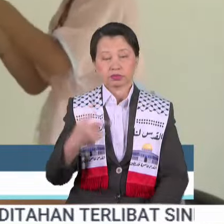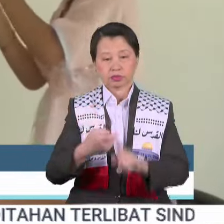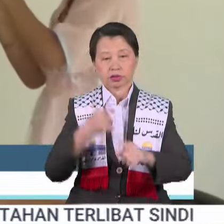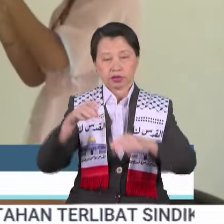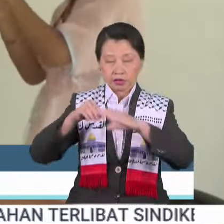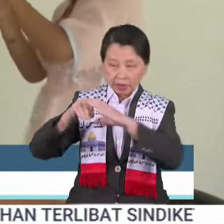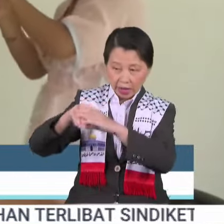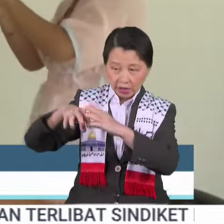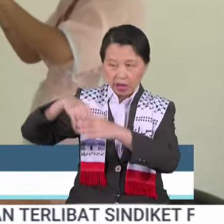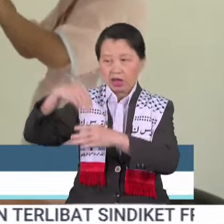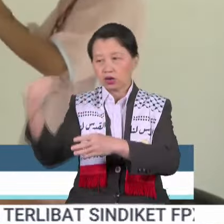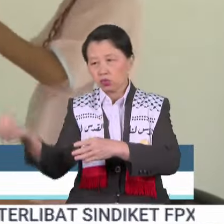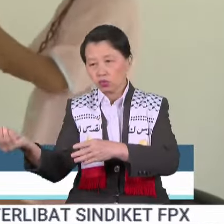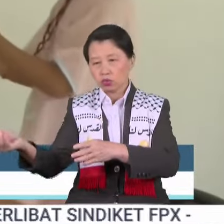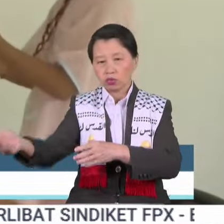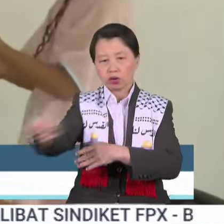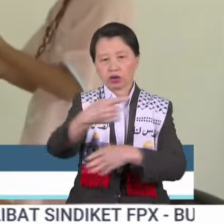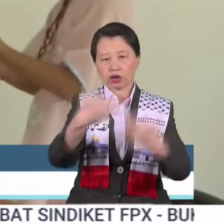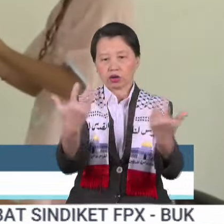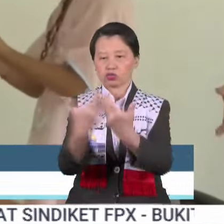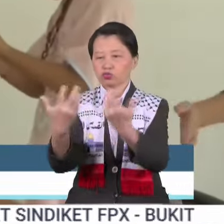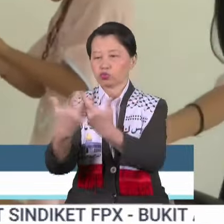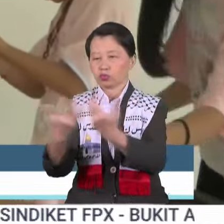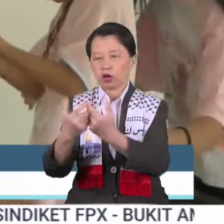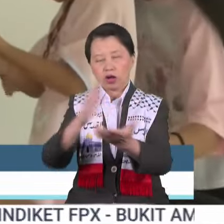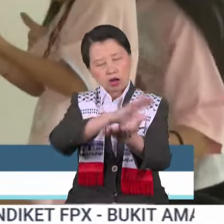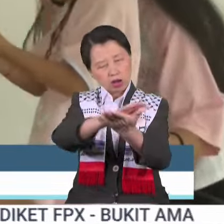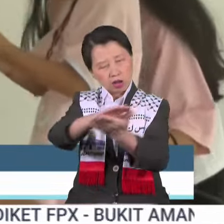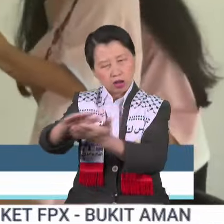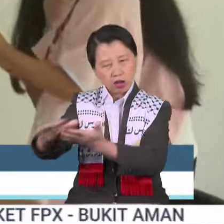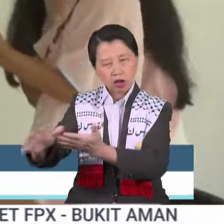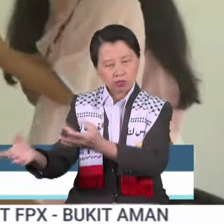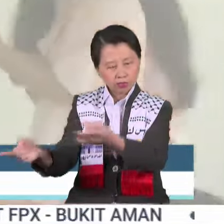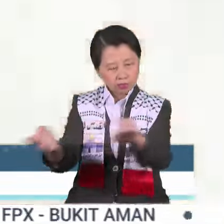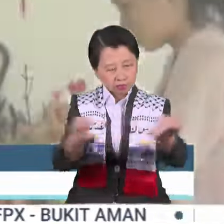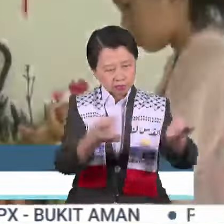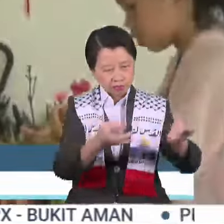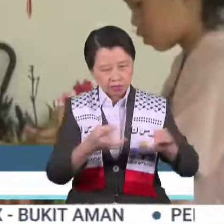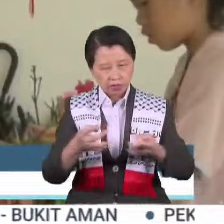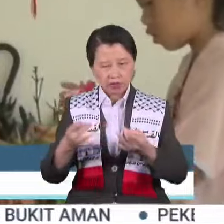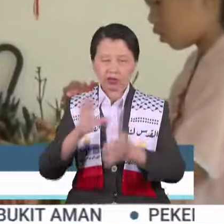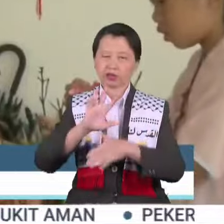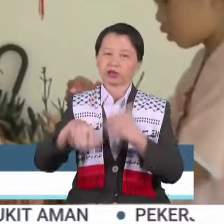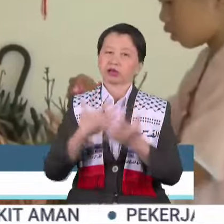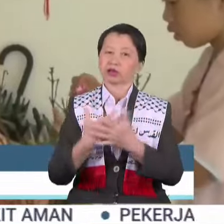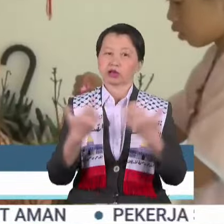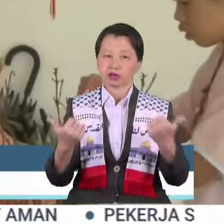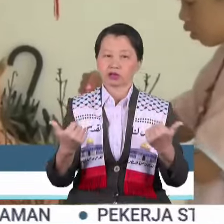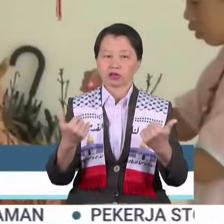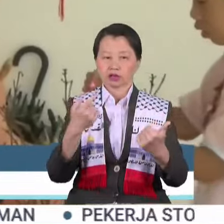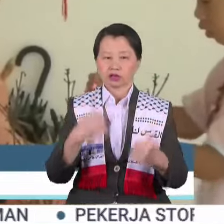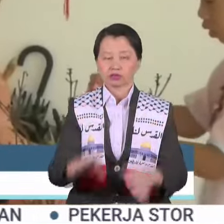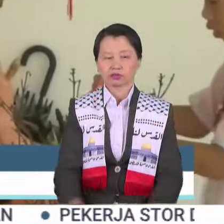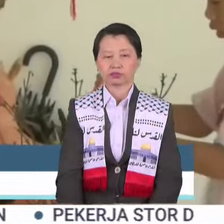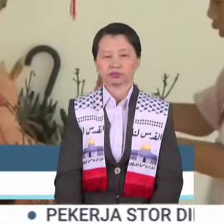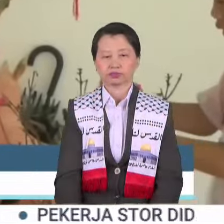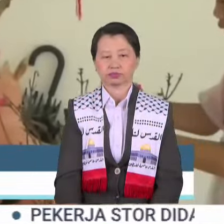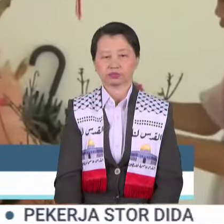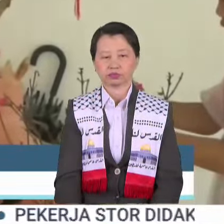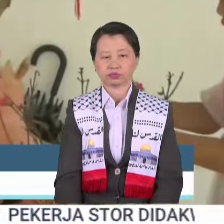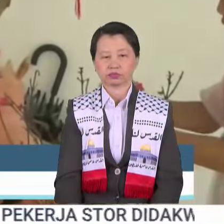Dari dalam luar sampai rupuk-rupuk semua. Bersih semua. Lagi buat pokok bunga ni.